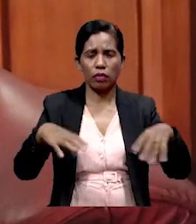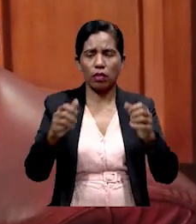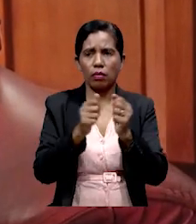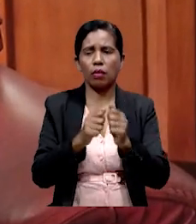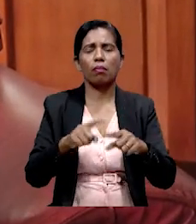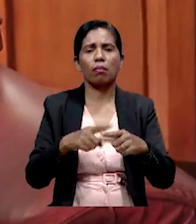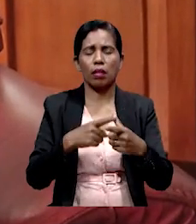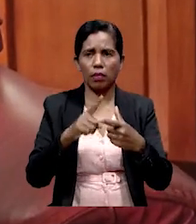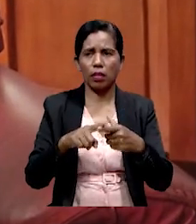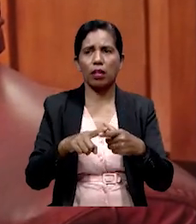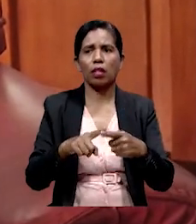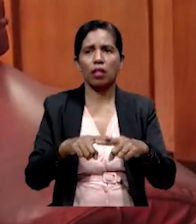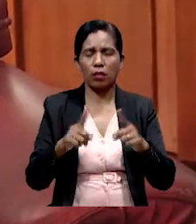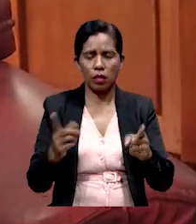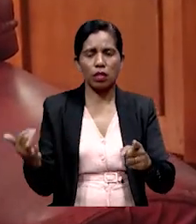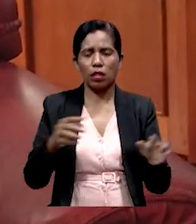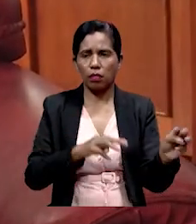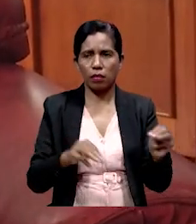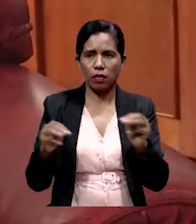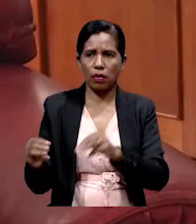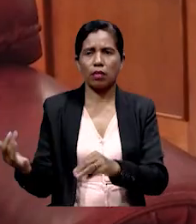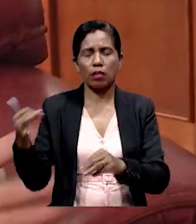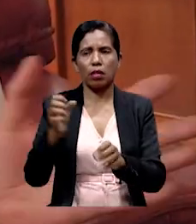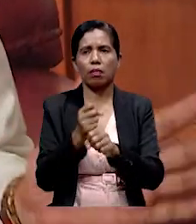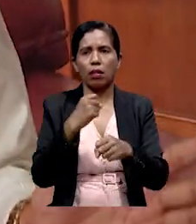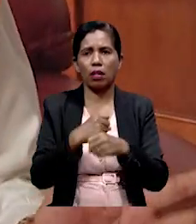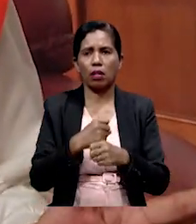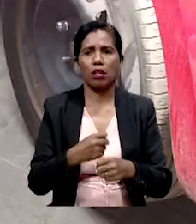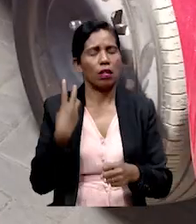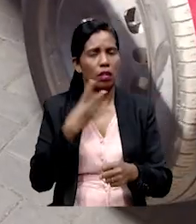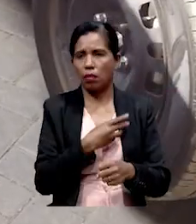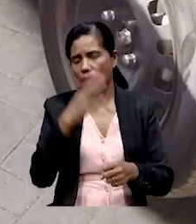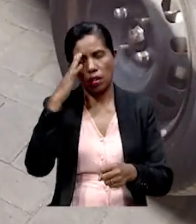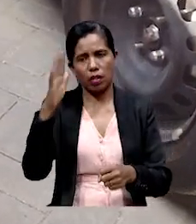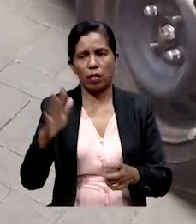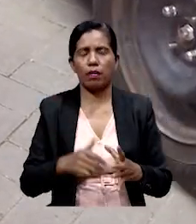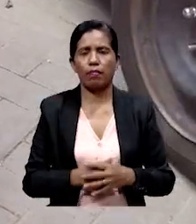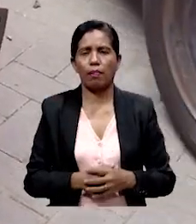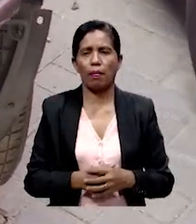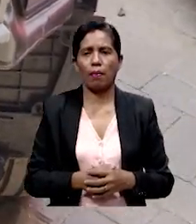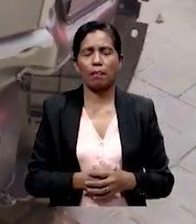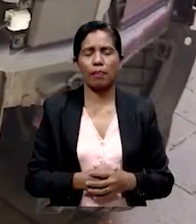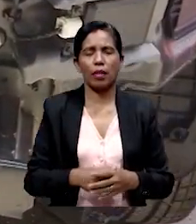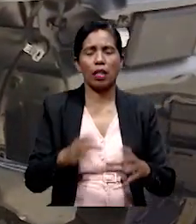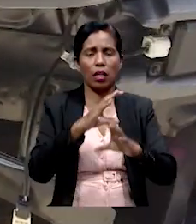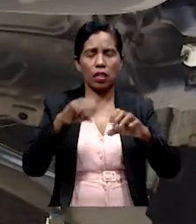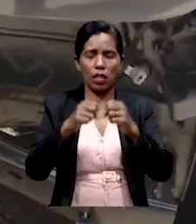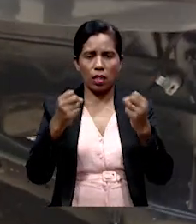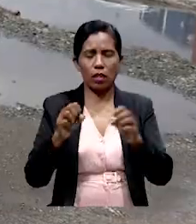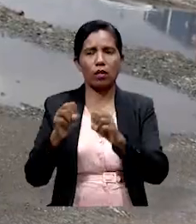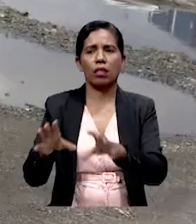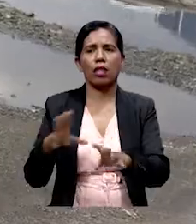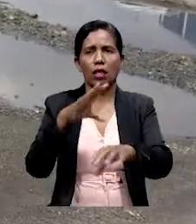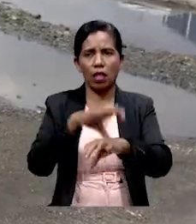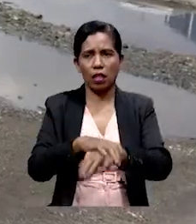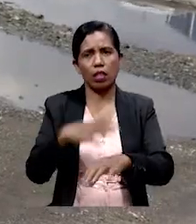Mas depois sih ramu nanti buat ni, sih ramu kalau pasal ni ambil hati. Terdalas viaturas nebe abandona tambah hetam prender